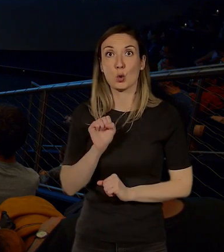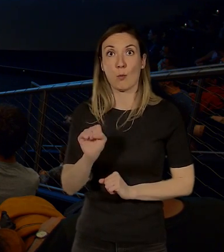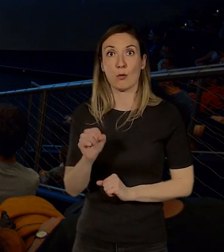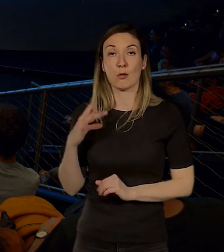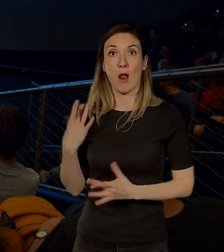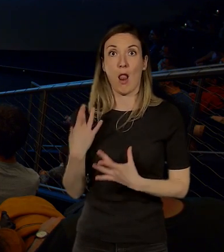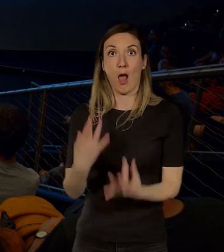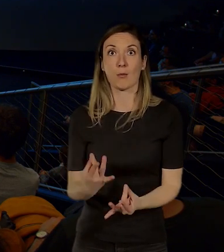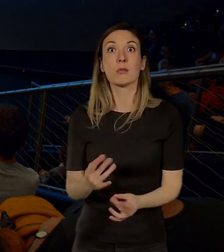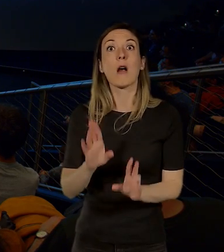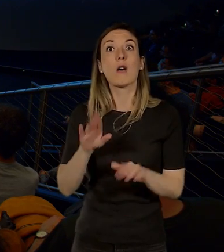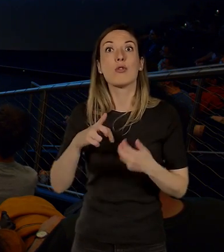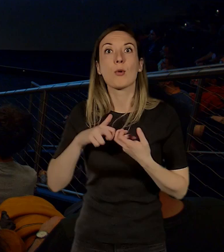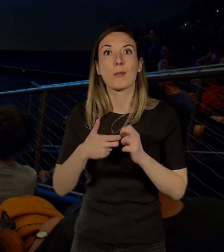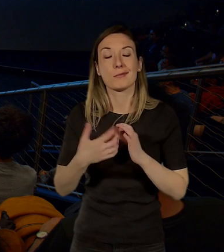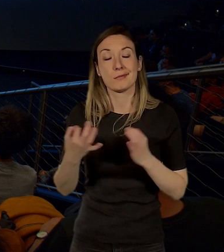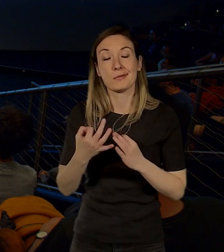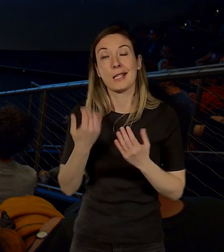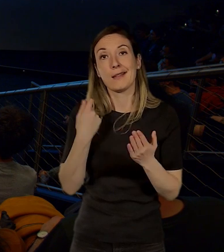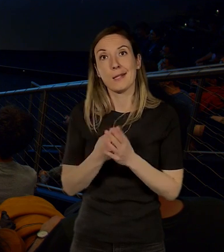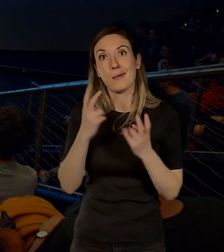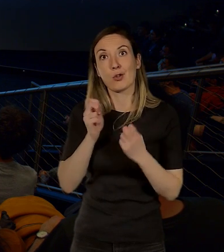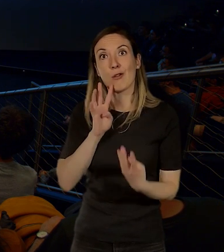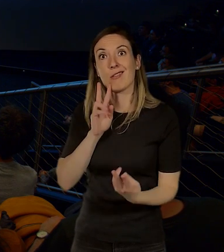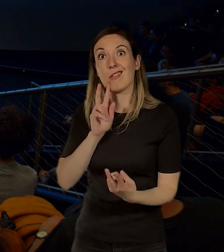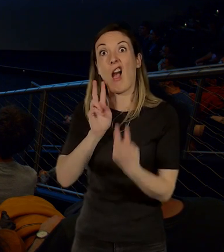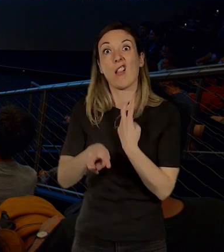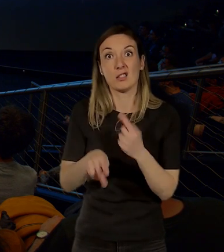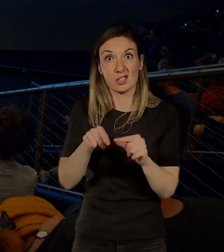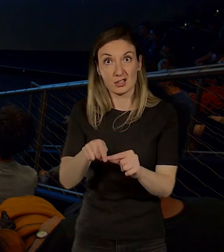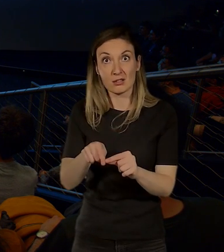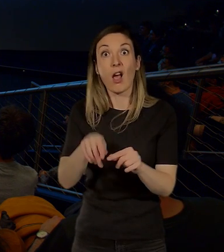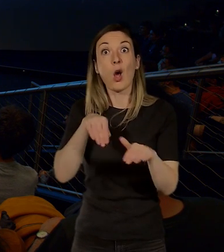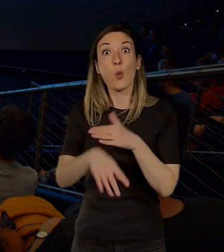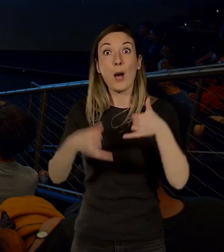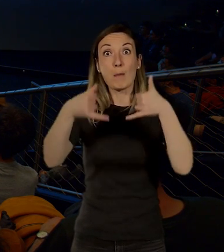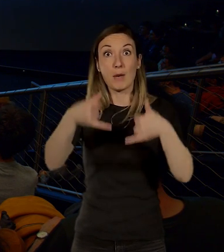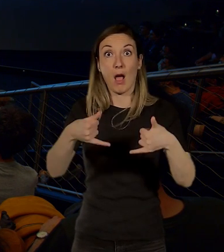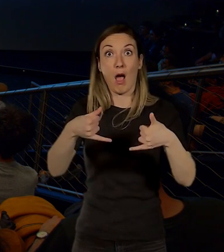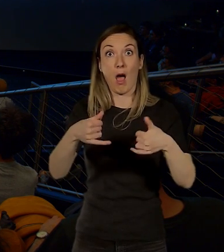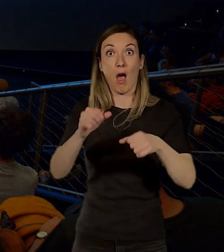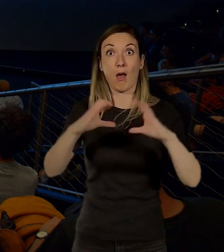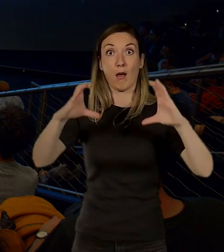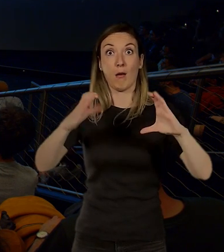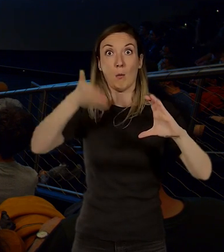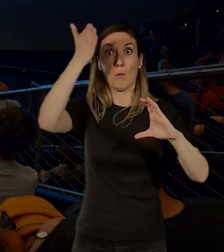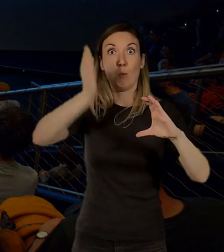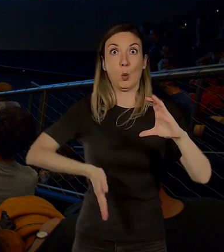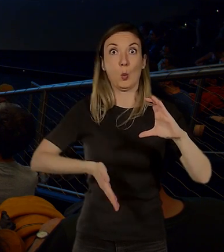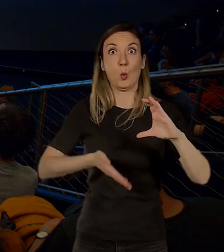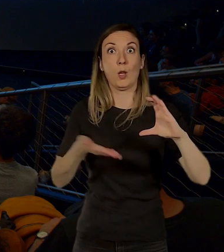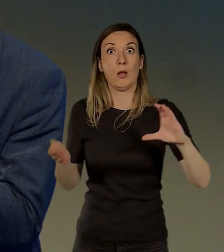tu silnici dálničního typu, tedy magistrálu, která nám vlastně rozděluje dodnes to město na takové